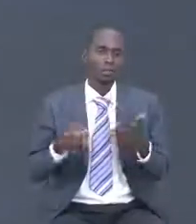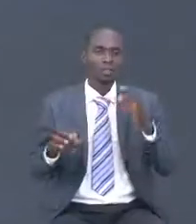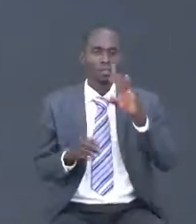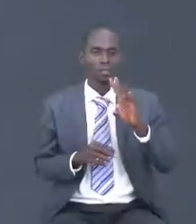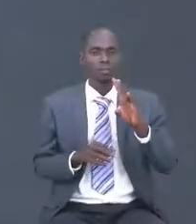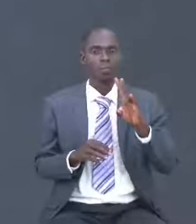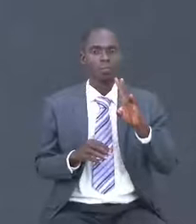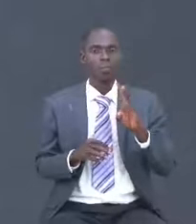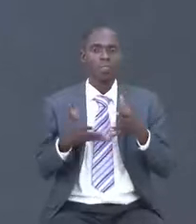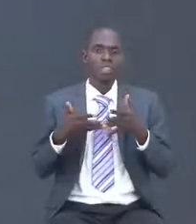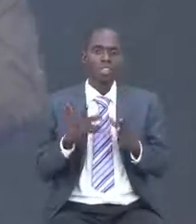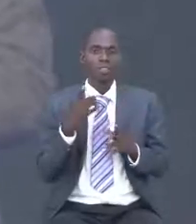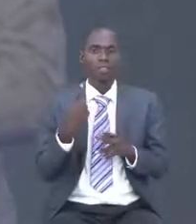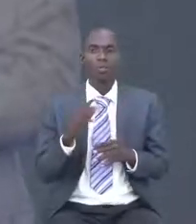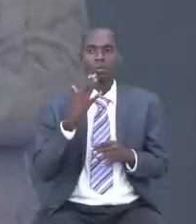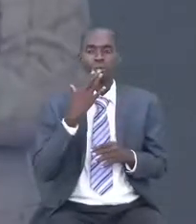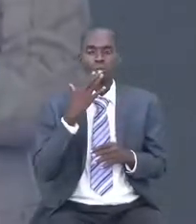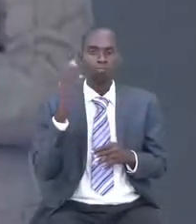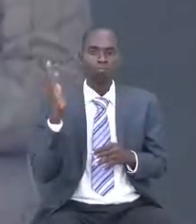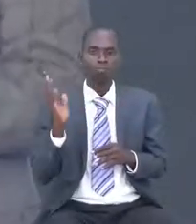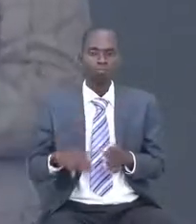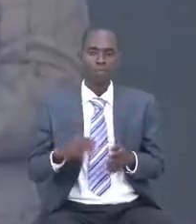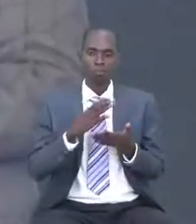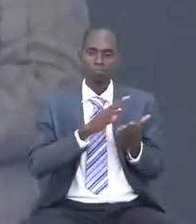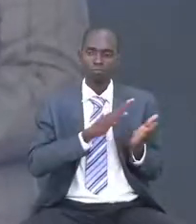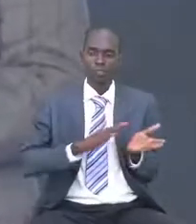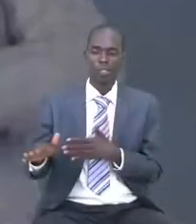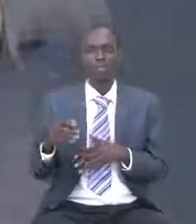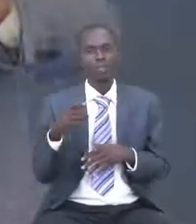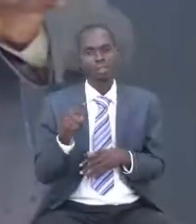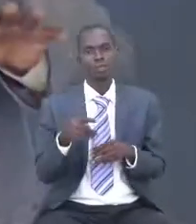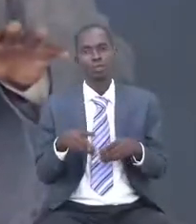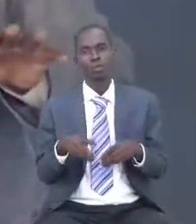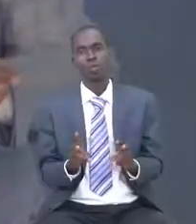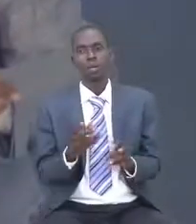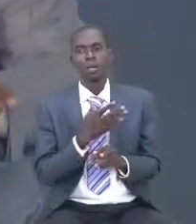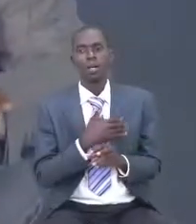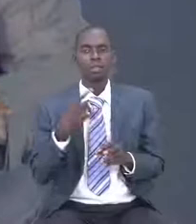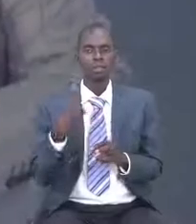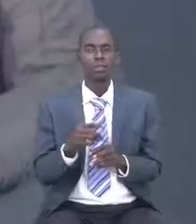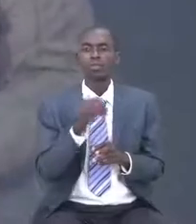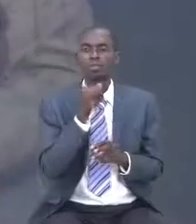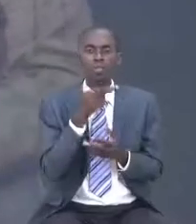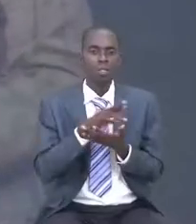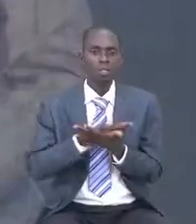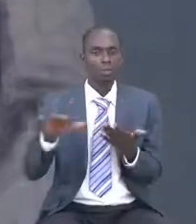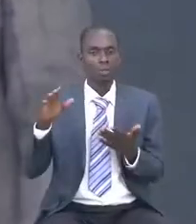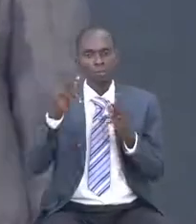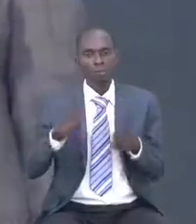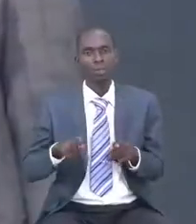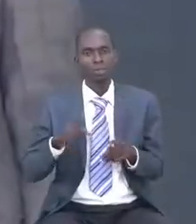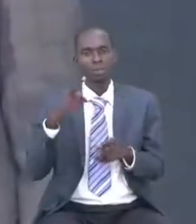tandis qu'il est prêt. Verset 7. Verset 7. Que le méchant abandonne sa voie et